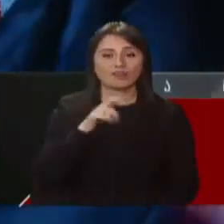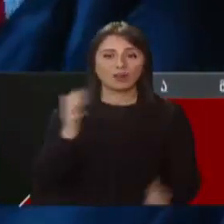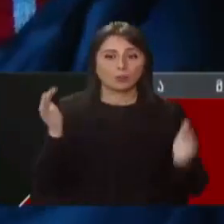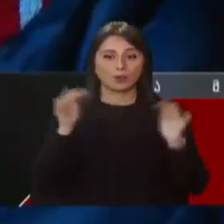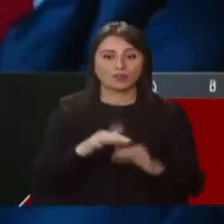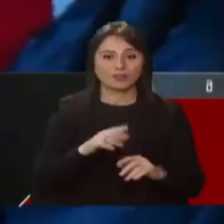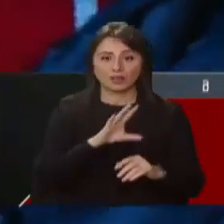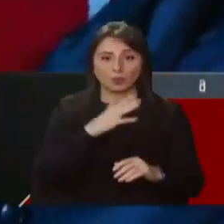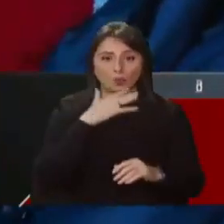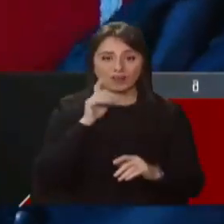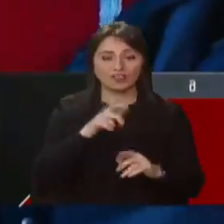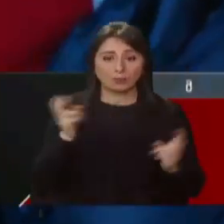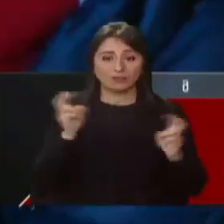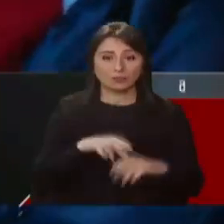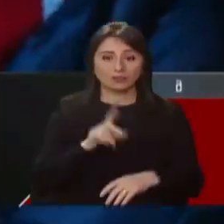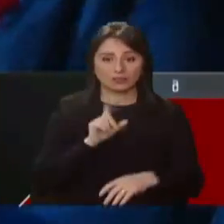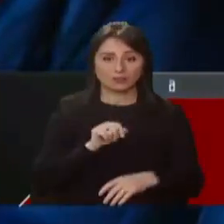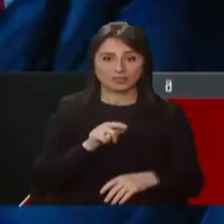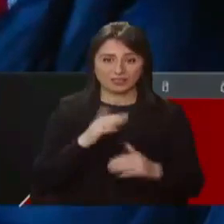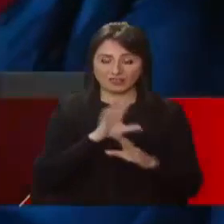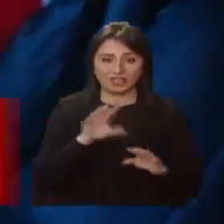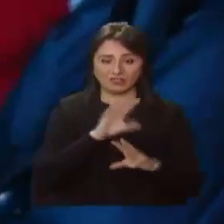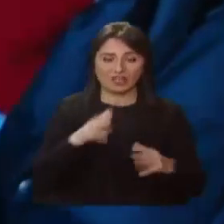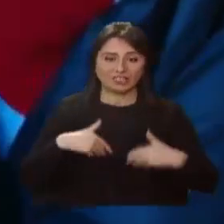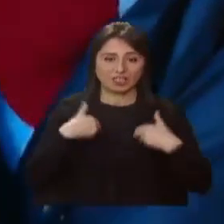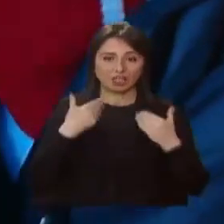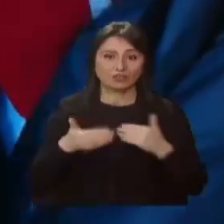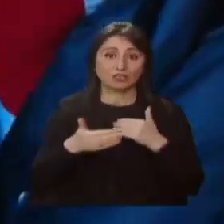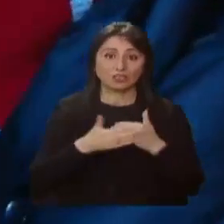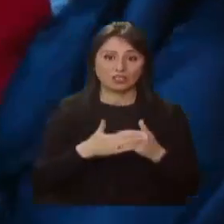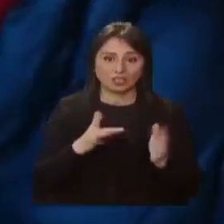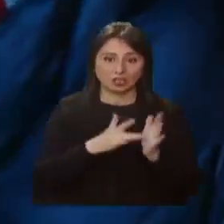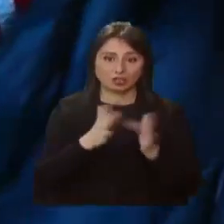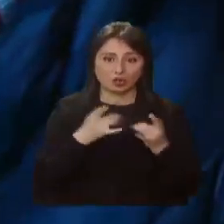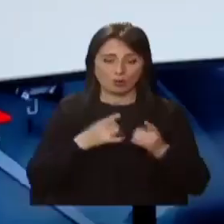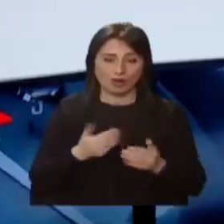მოვიდა და უამრავი ადამიანი მოვიდა და ყველას გილოცავთ ამდენ შობაახალწელს.